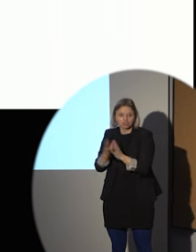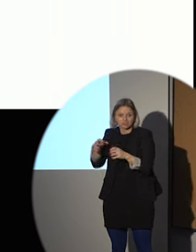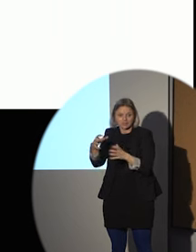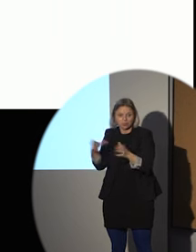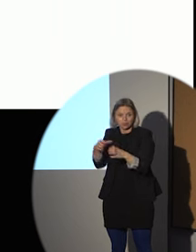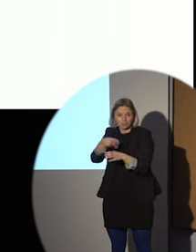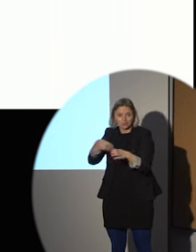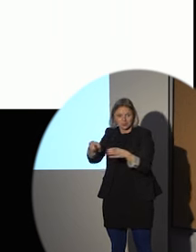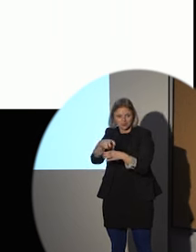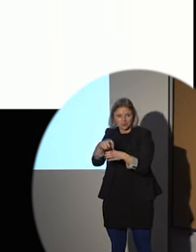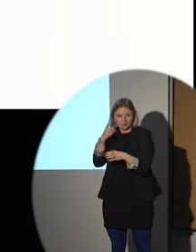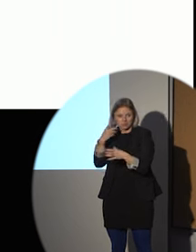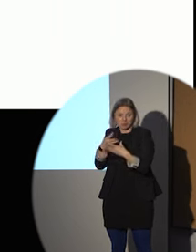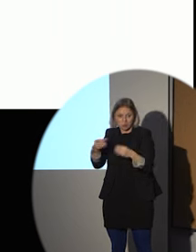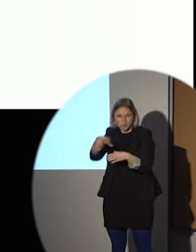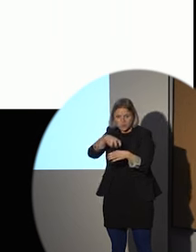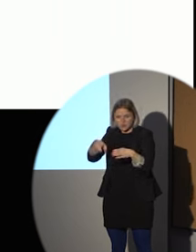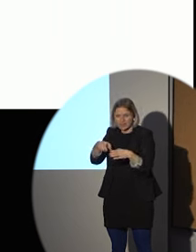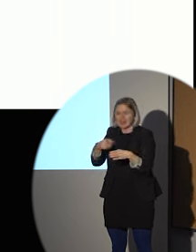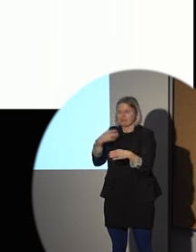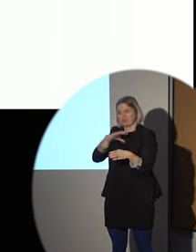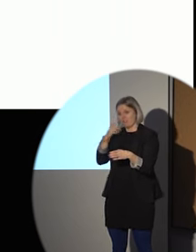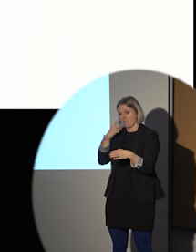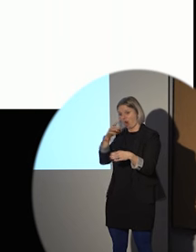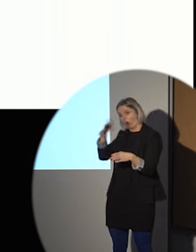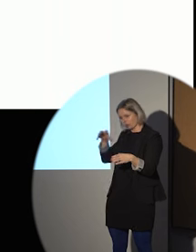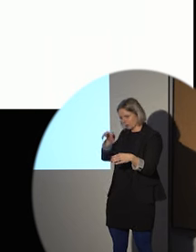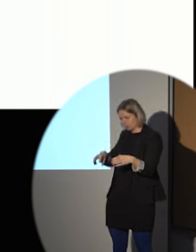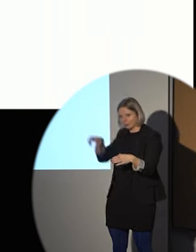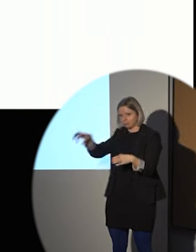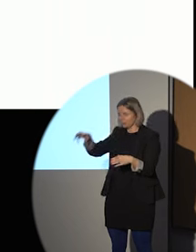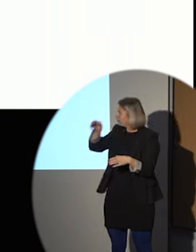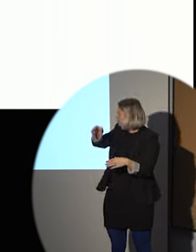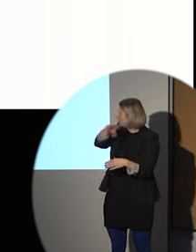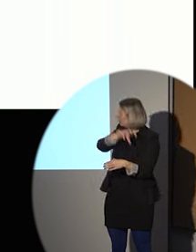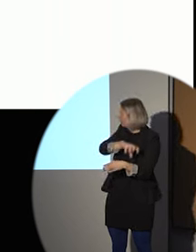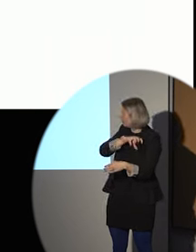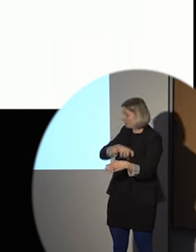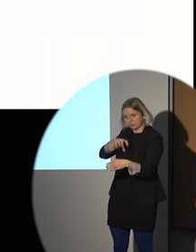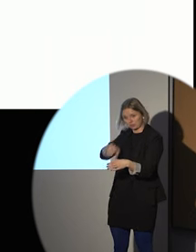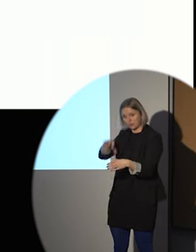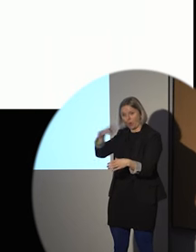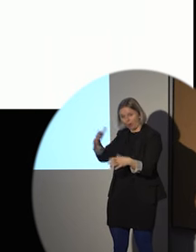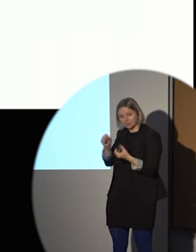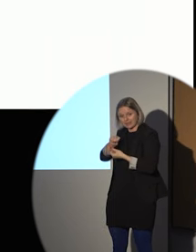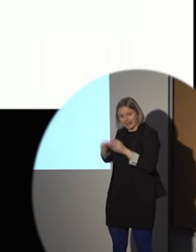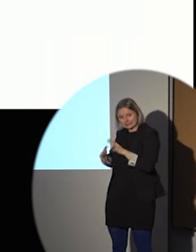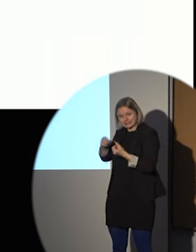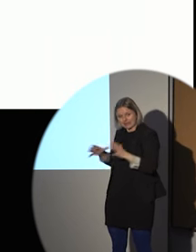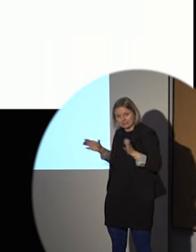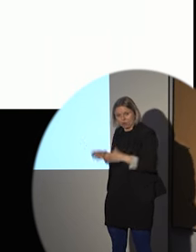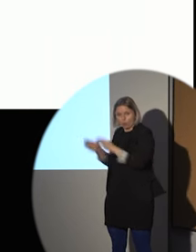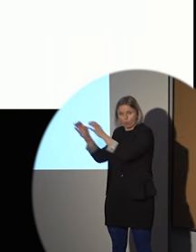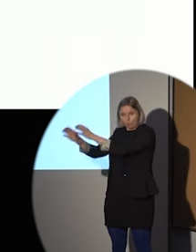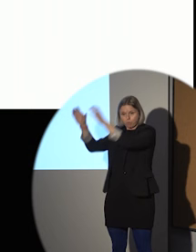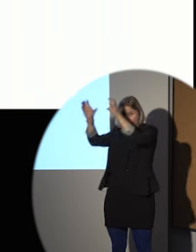l'amas de la Vierge. Et puis, on a mis d'autres structures. Ici, chacun des points correspond à des groupes de galaxies, en fait. Et vous